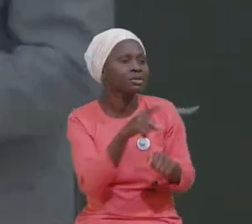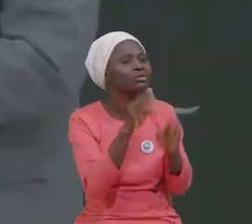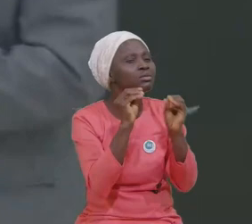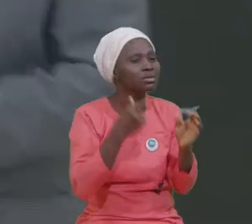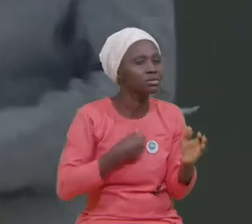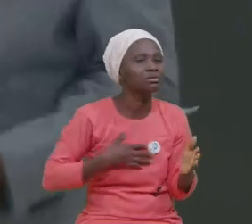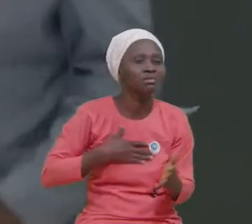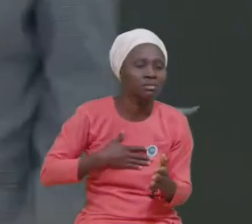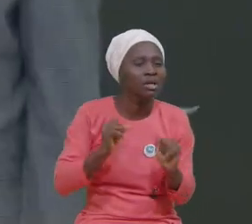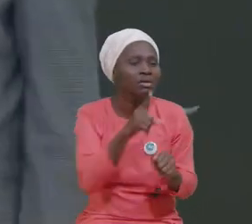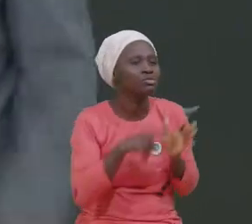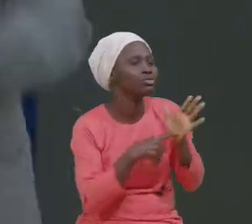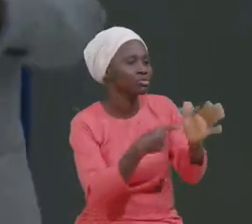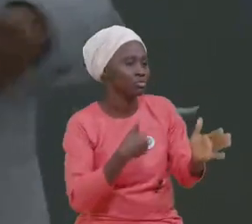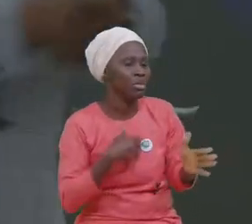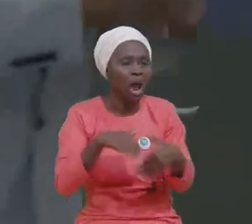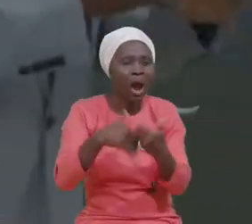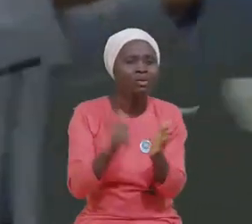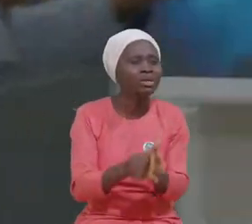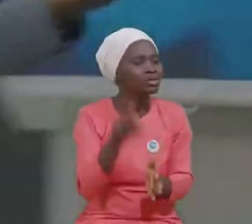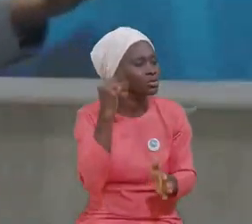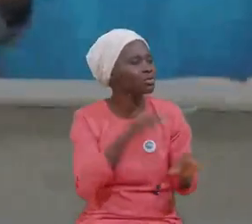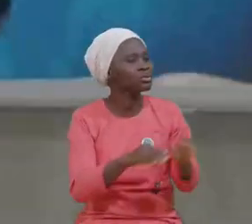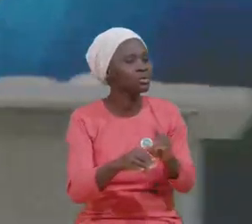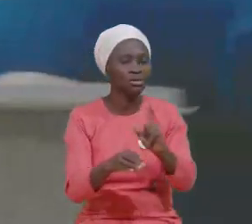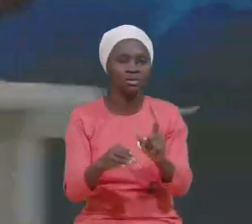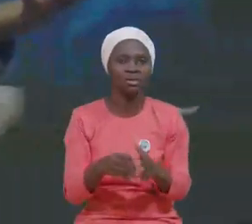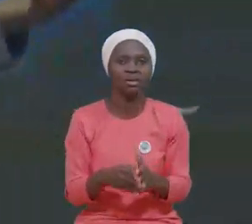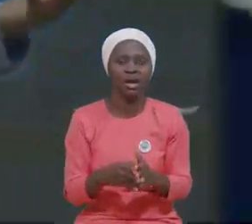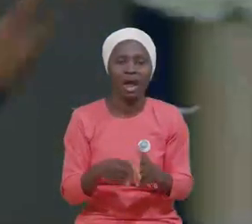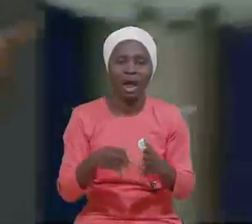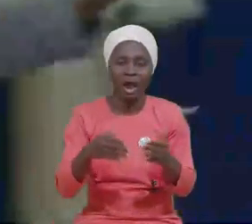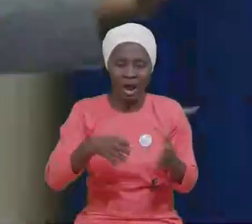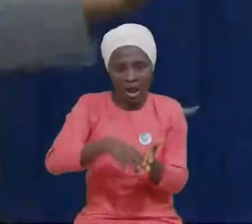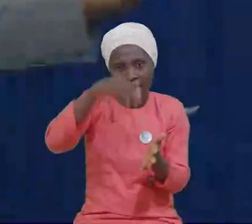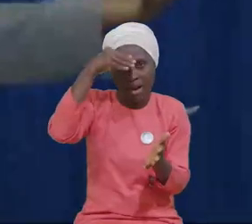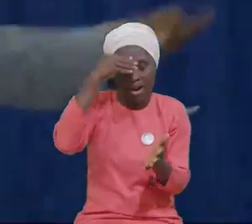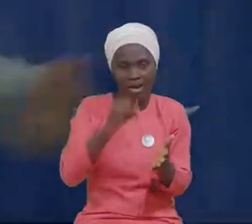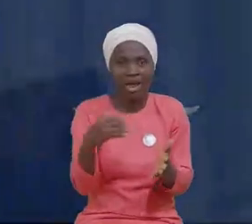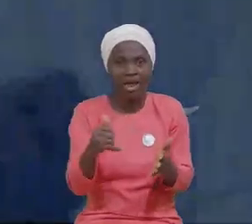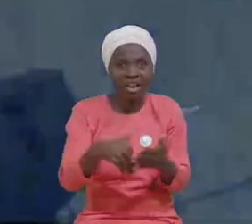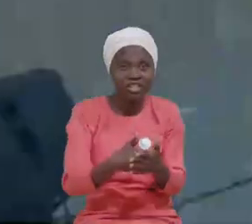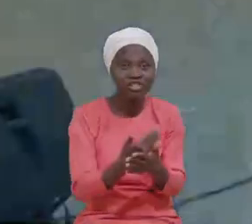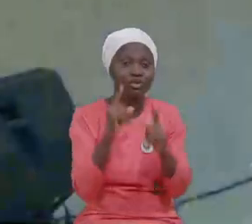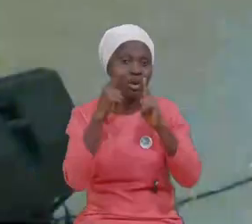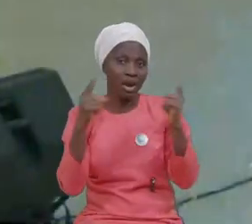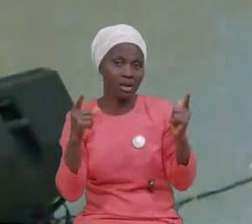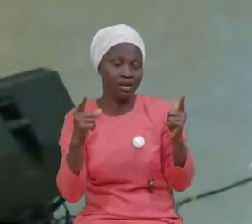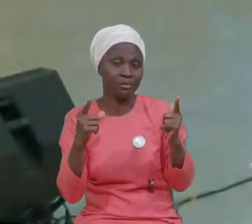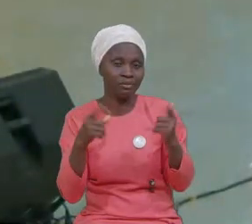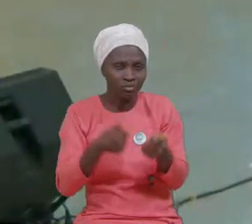peux m'enseigner? Est-ce que tu peux me montrer comment cela a été fait? Et j'apprends une nouvelle langue. Je